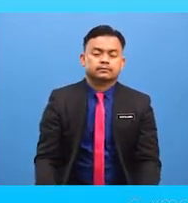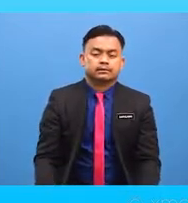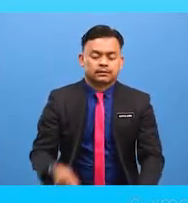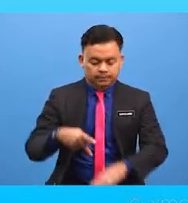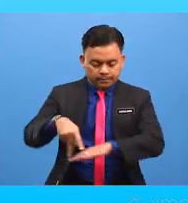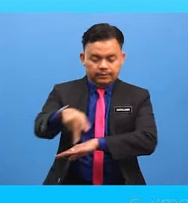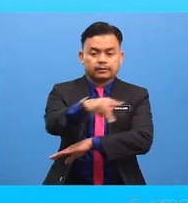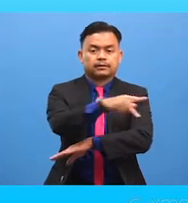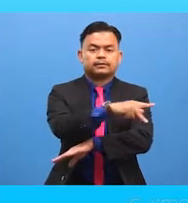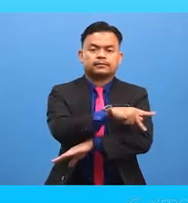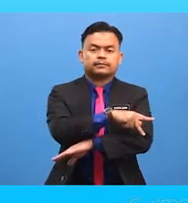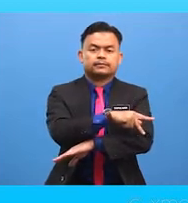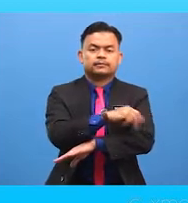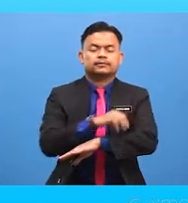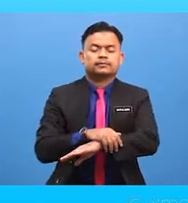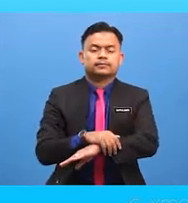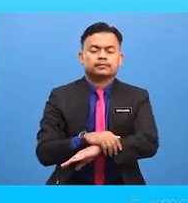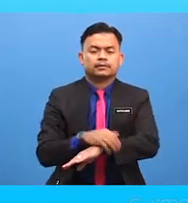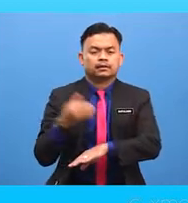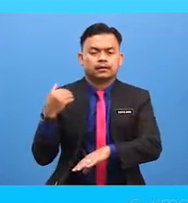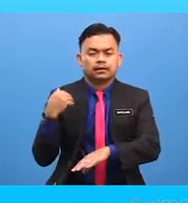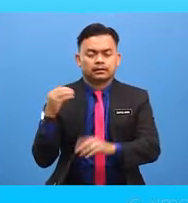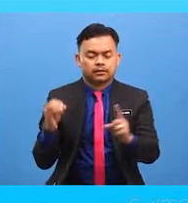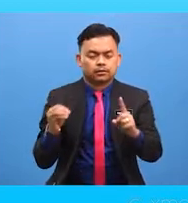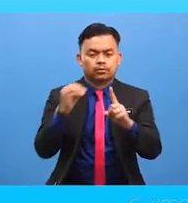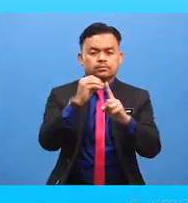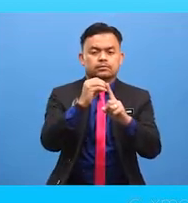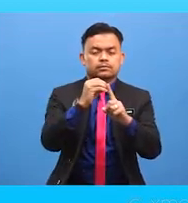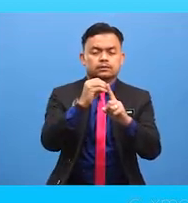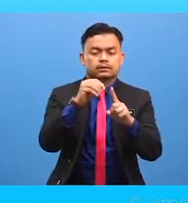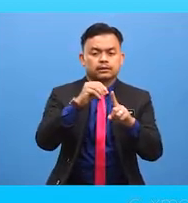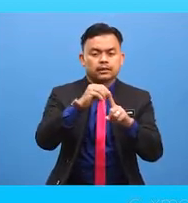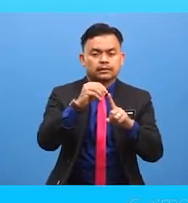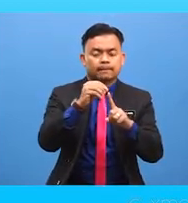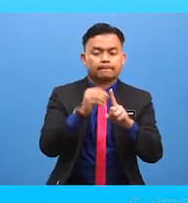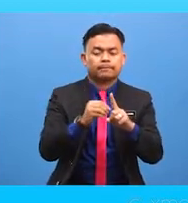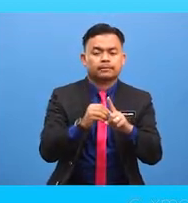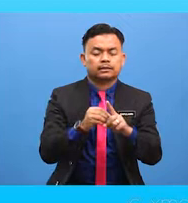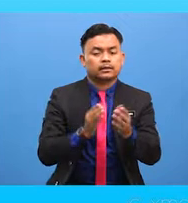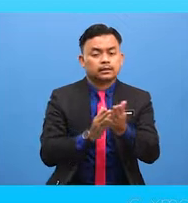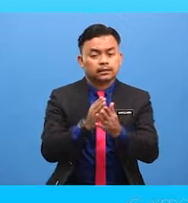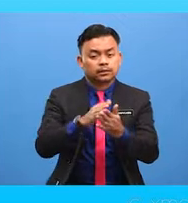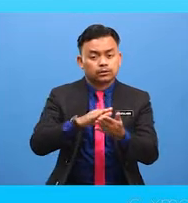pantai, tiba-tiba kamu terpijak objek tajam. Kamu terus mengangkat kaki kamu.